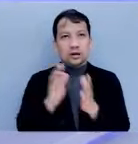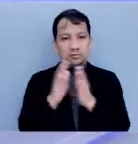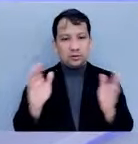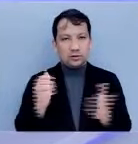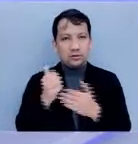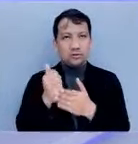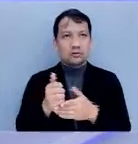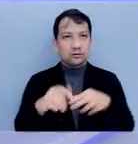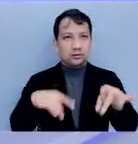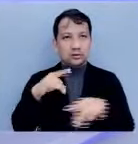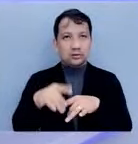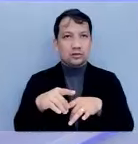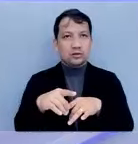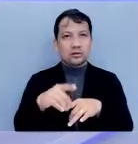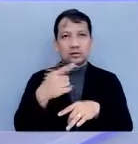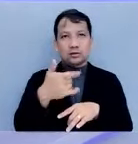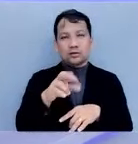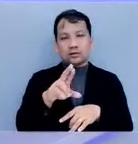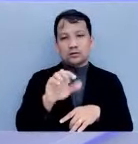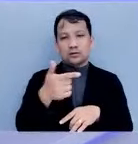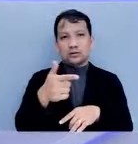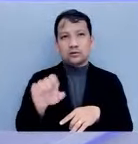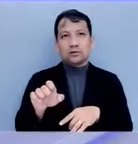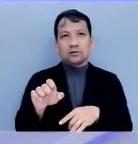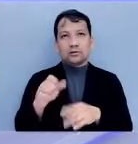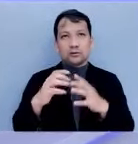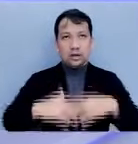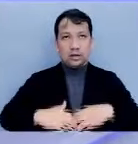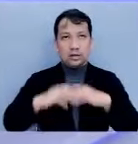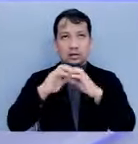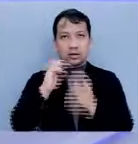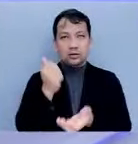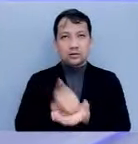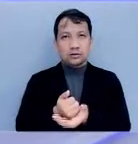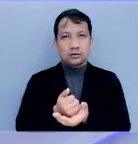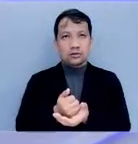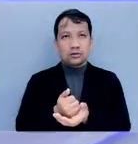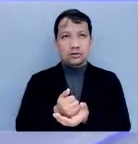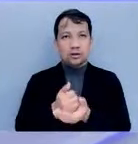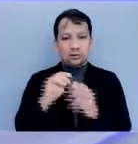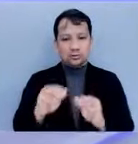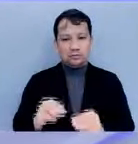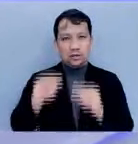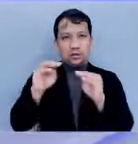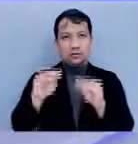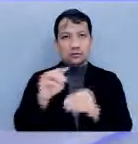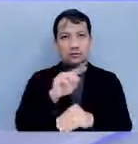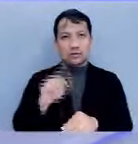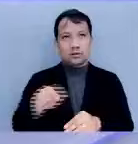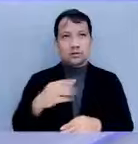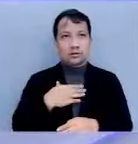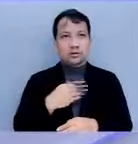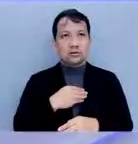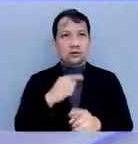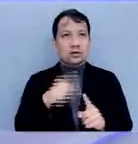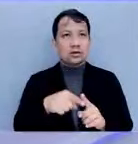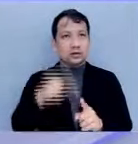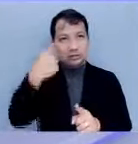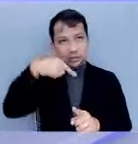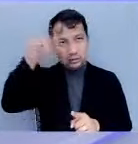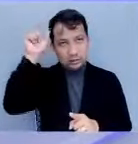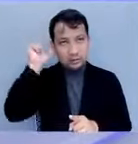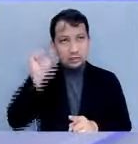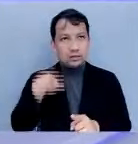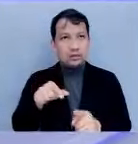naging ambag nitong si Sir George para maitaguyod ang Malabon Zoo. Ang white lion na si Sir George ang